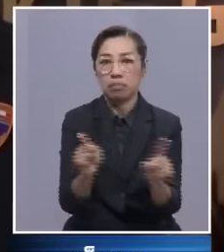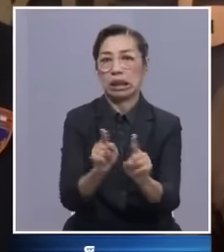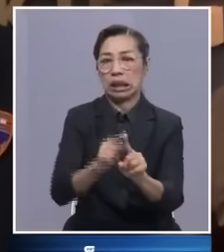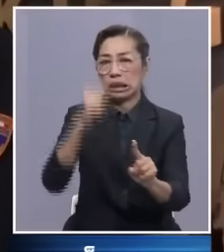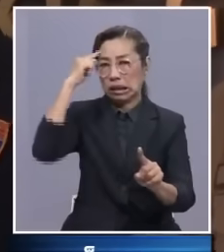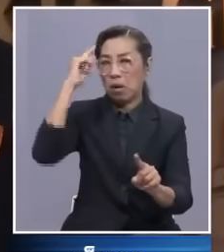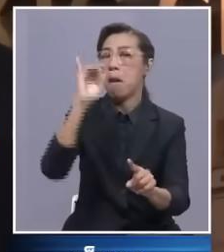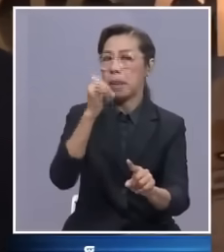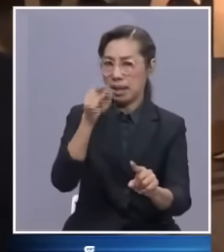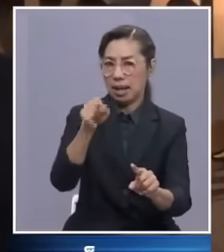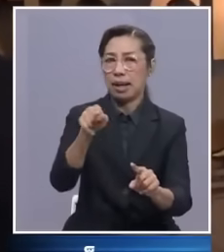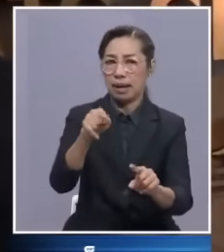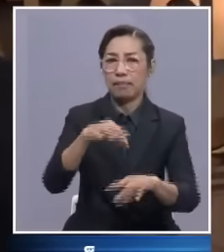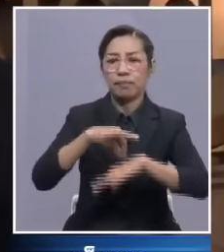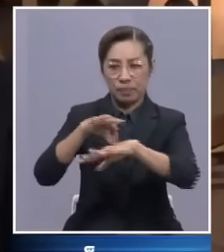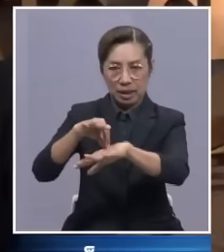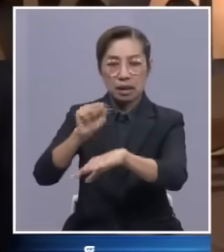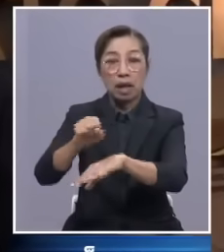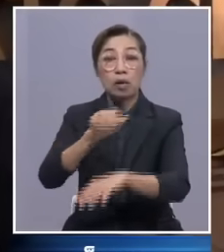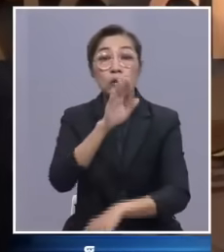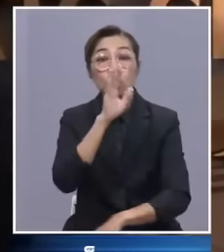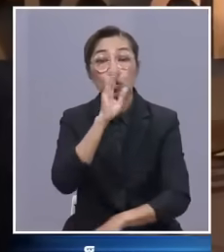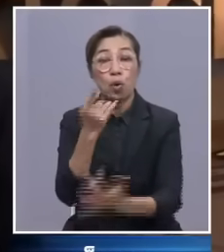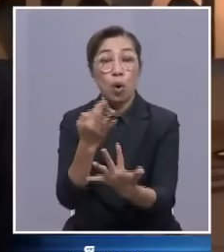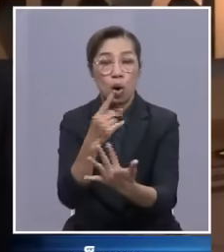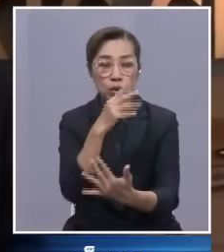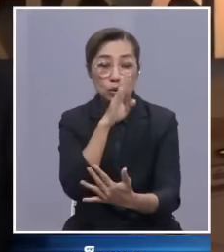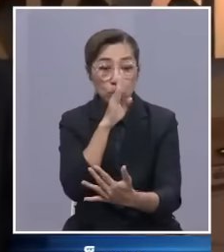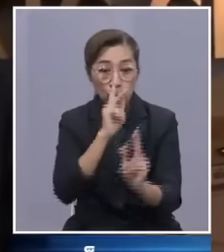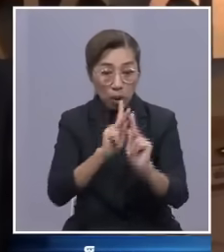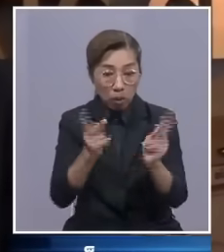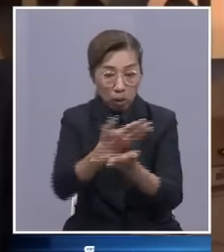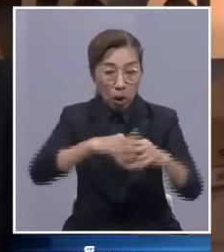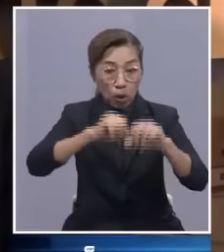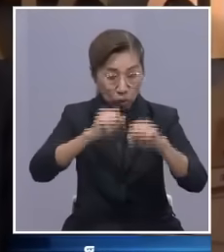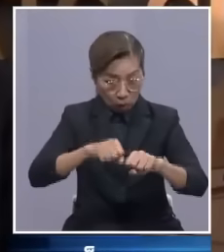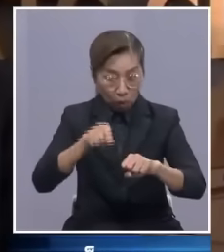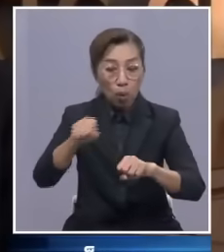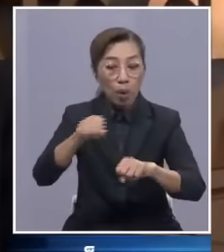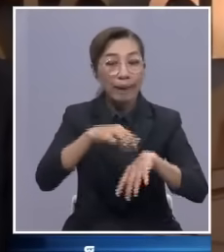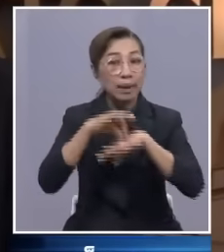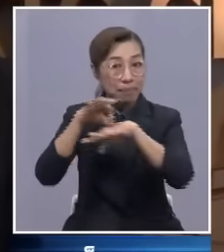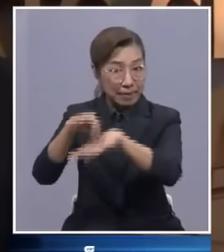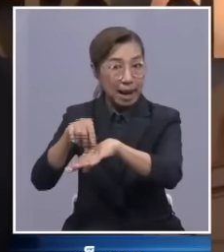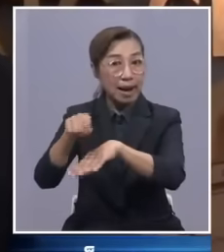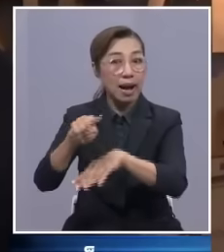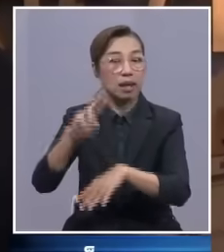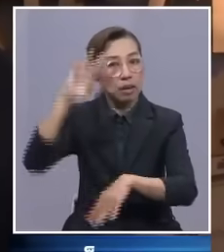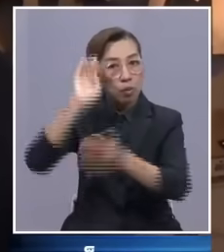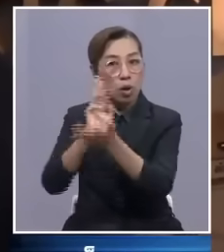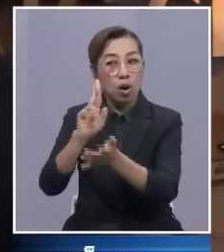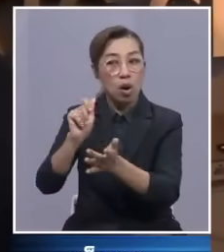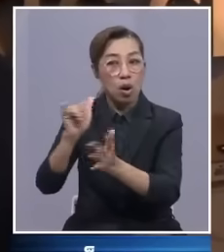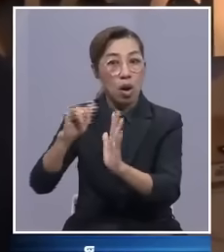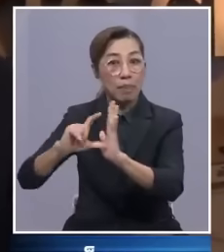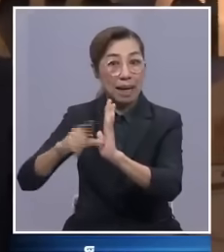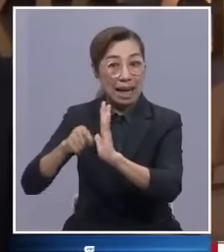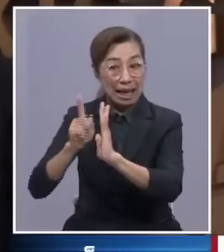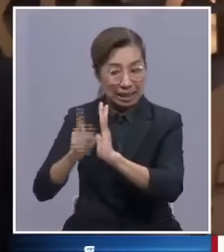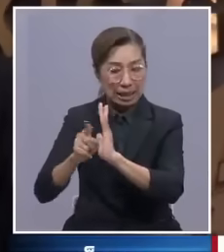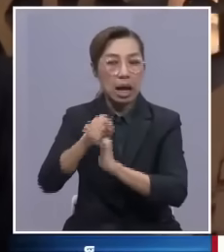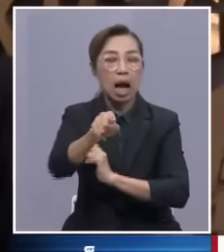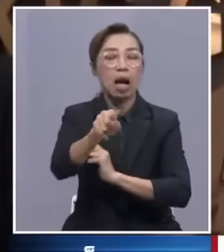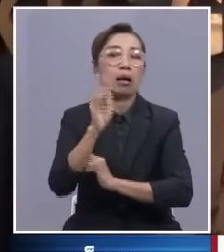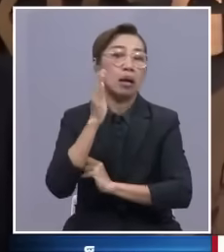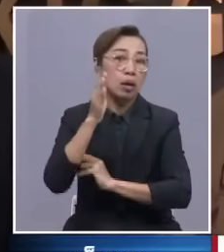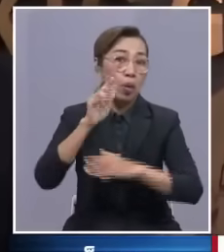าเป็นชื่อบิ๊กรอยเดี๋ยวการประชุมครม.ในวันอังคารนี้7พฤศจิกายนก็คาดว่าจะมีการเสนอชื่อพลตำรวจเอกรอยเข้